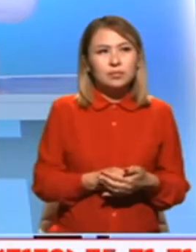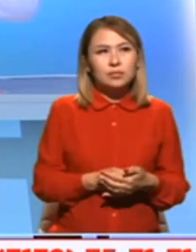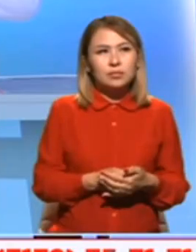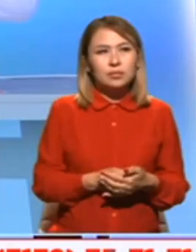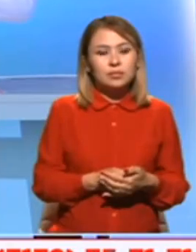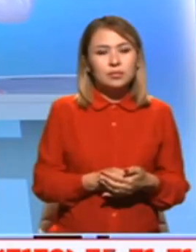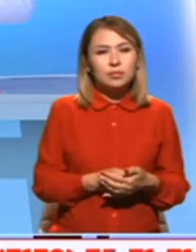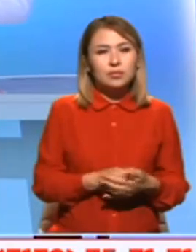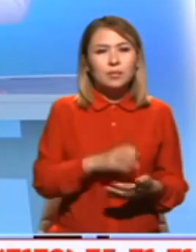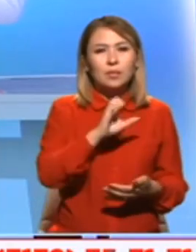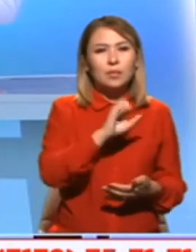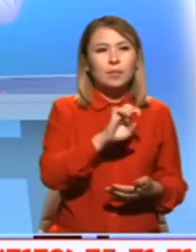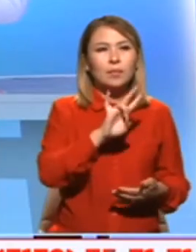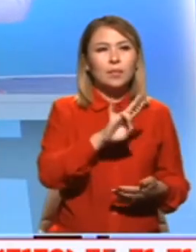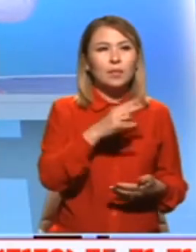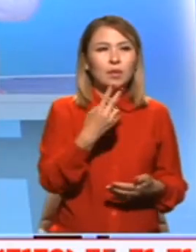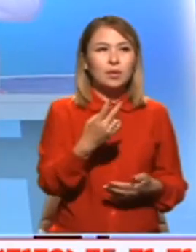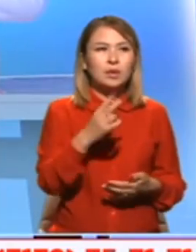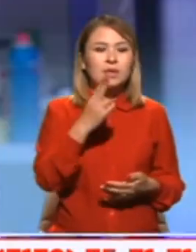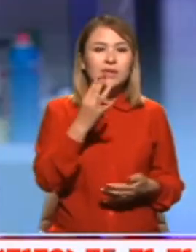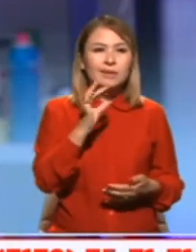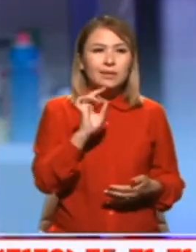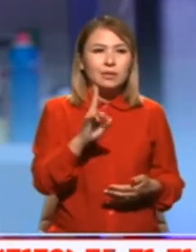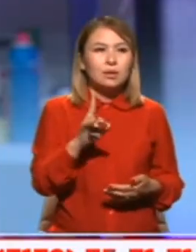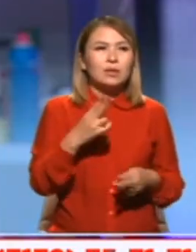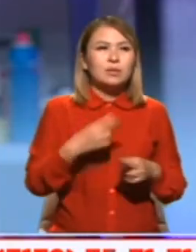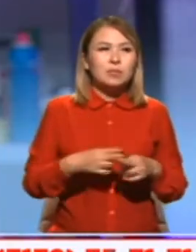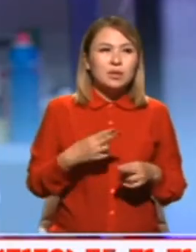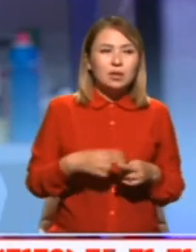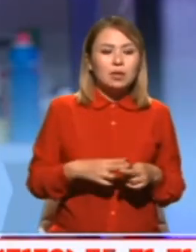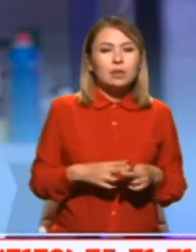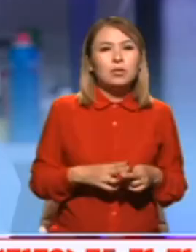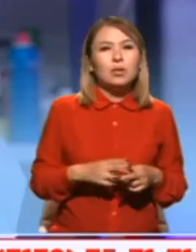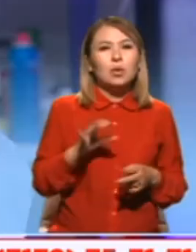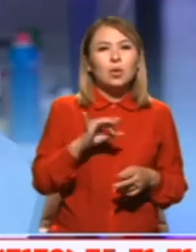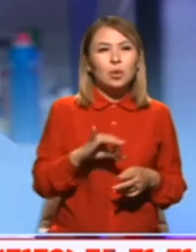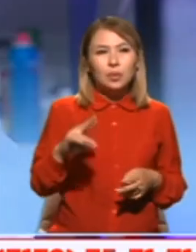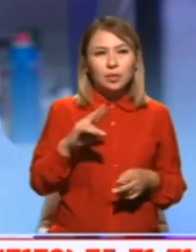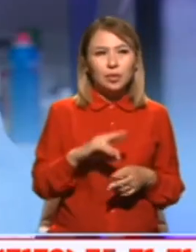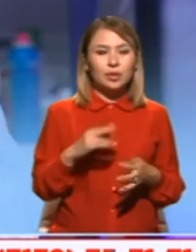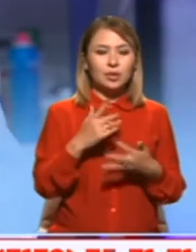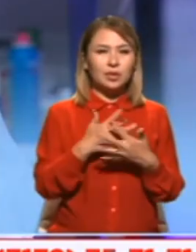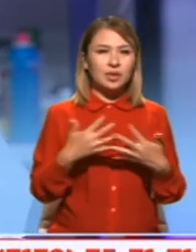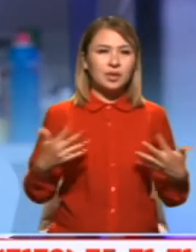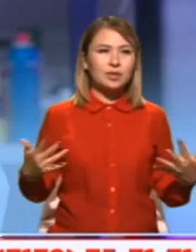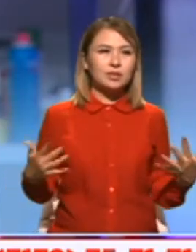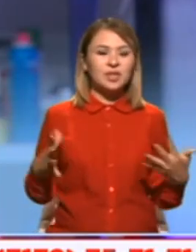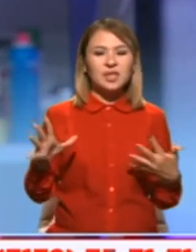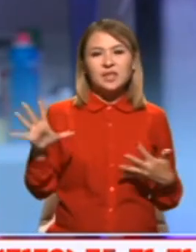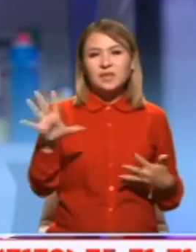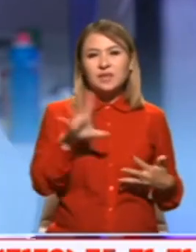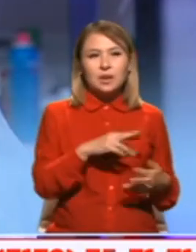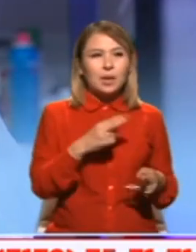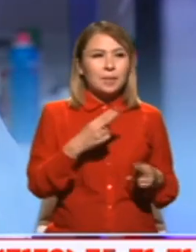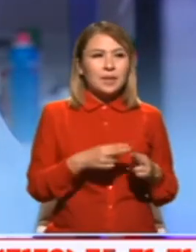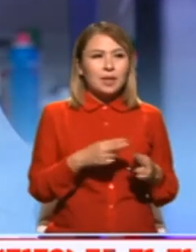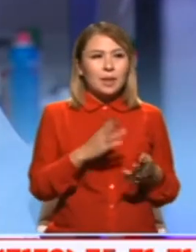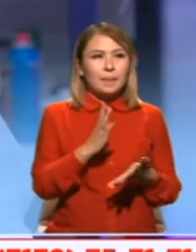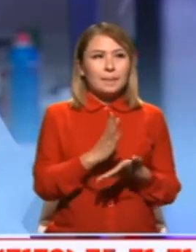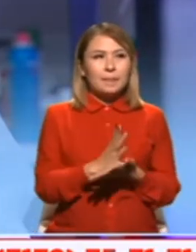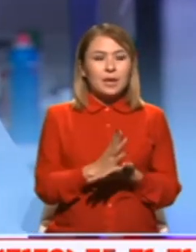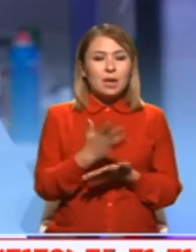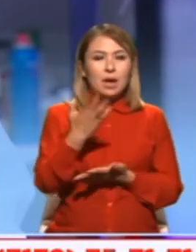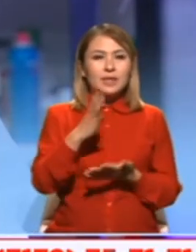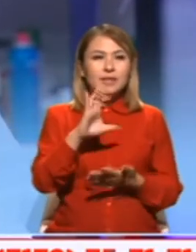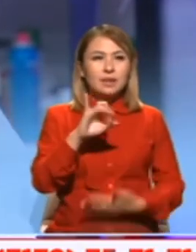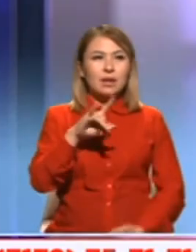емес, оның құрамында металдар, цинктар, және темірлер, және одан кейін барып йодтар, басқа да мырыштар, бүкіл темір металдар болады. Ал енді